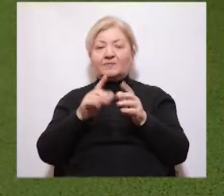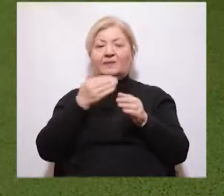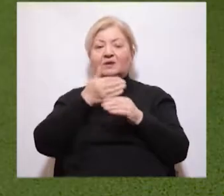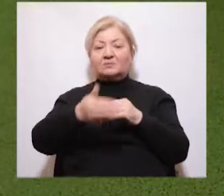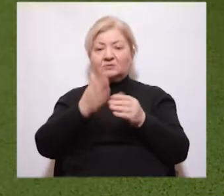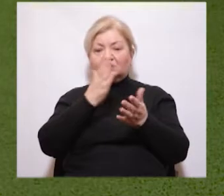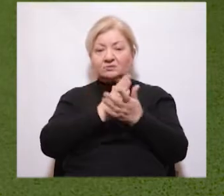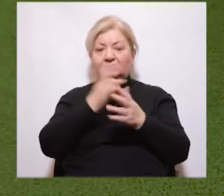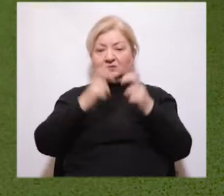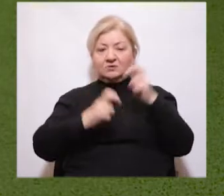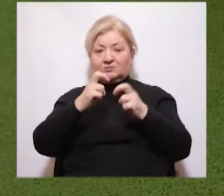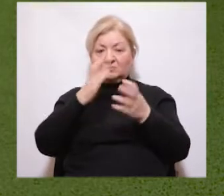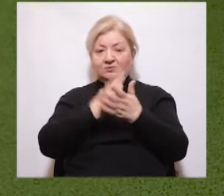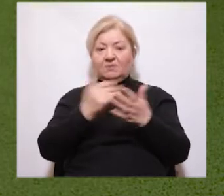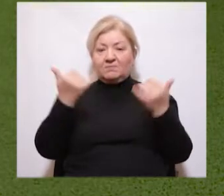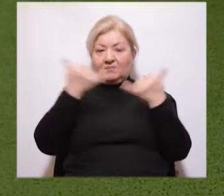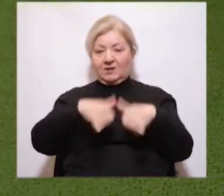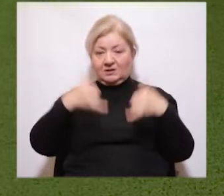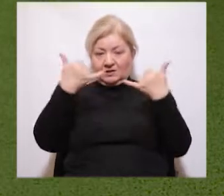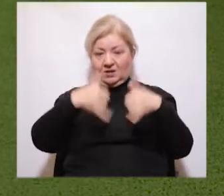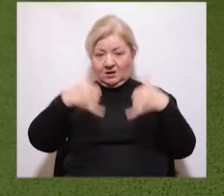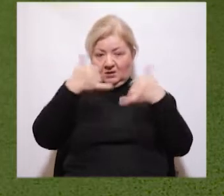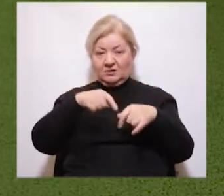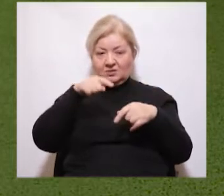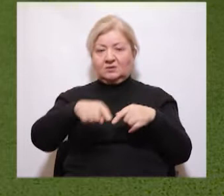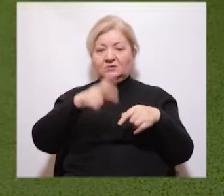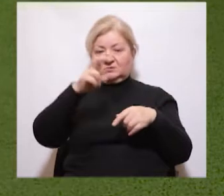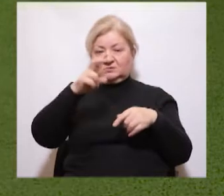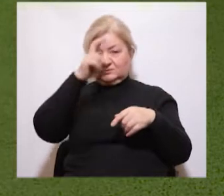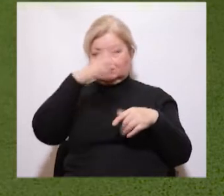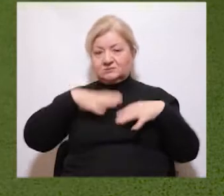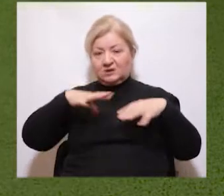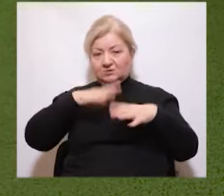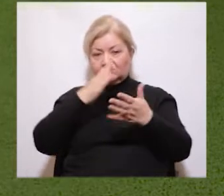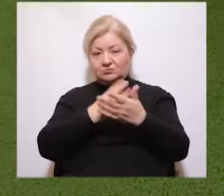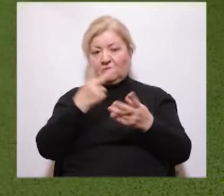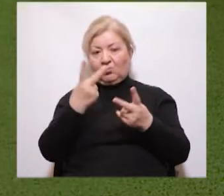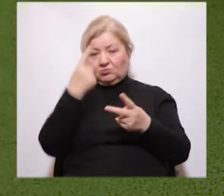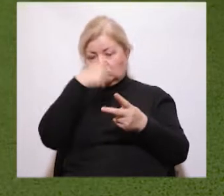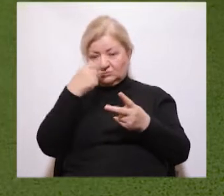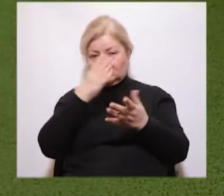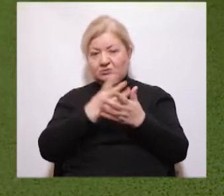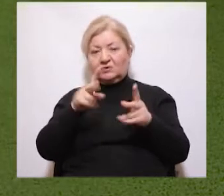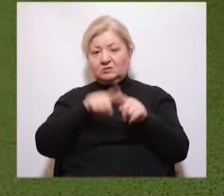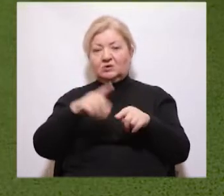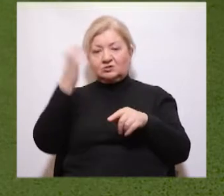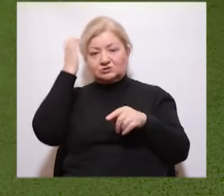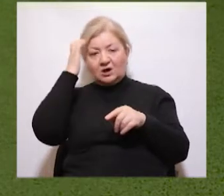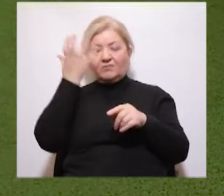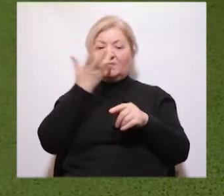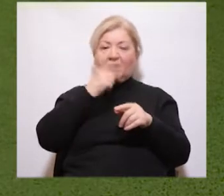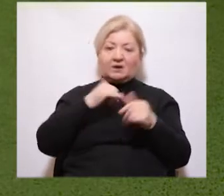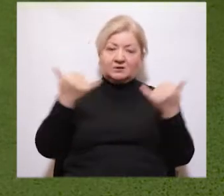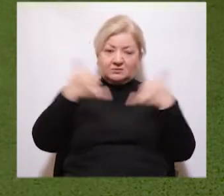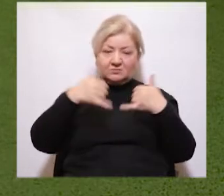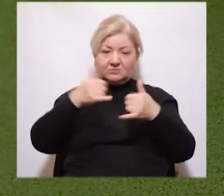მიუღია. შემდეგი დარგი მრეწველობაში გახლავთ მეტალურგია. მეტალურგია საქართველოში ორივე დარგით არის წარმოდგენილი, როგორც შავი, ისე